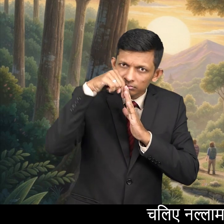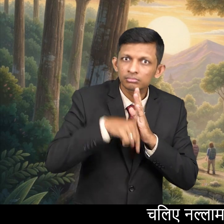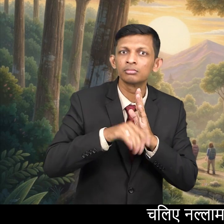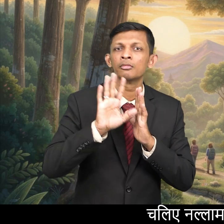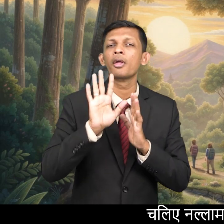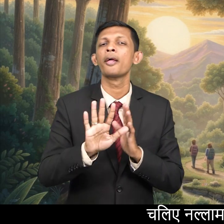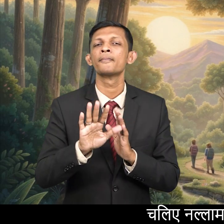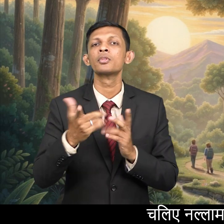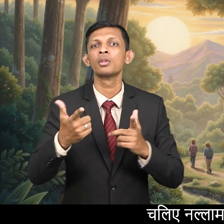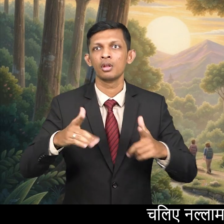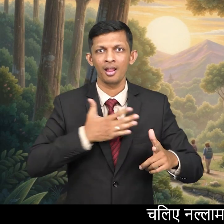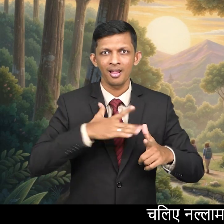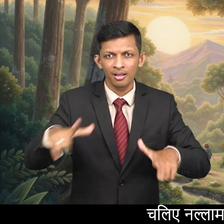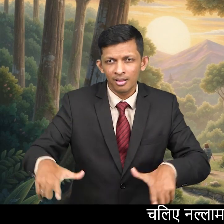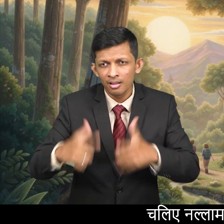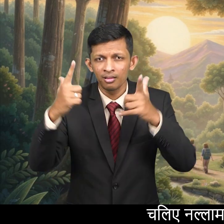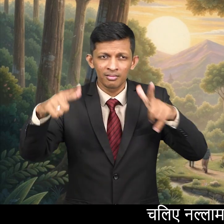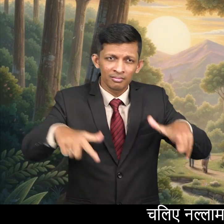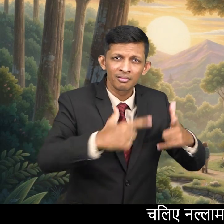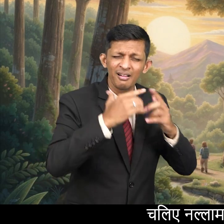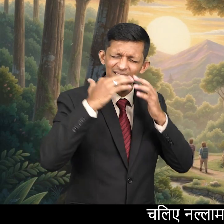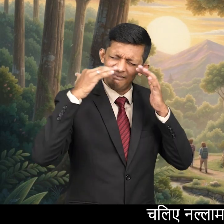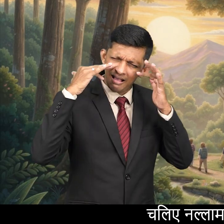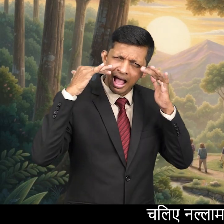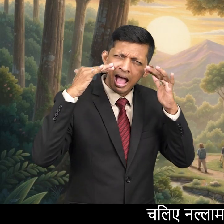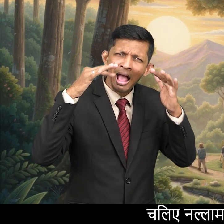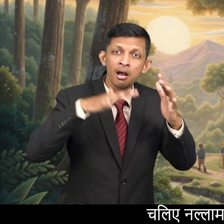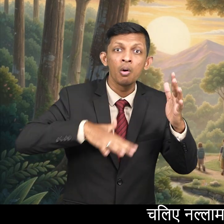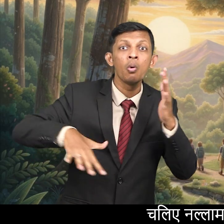चलिए नल्ला माला जंगल के अंदर गहराई में जाते हैं।